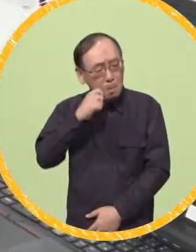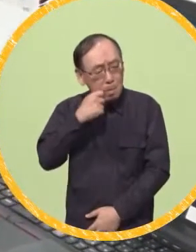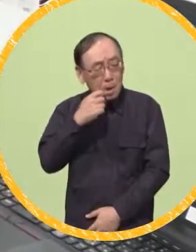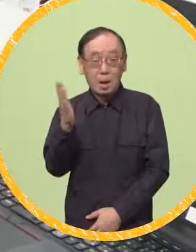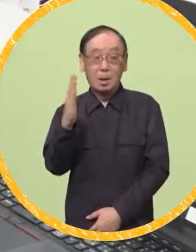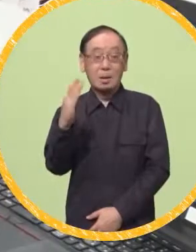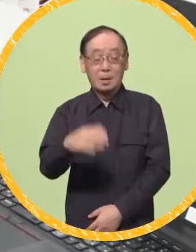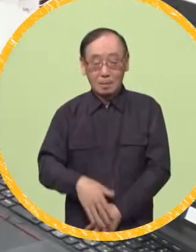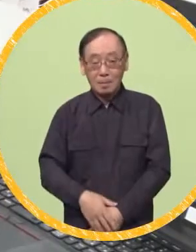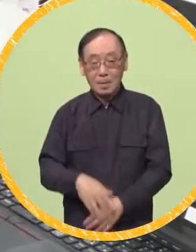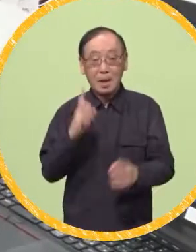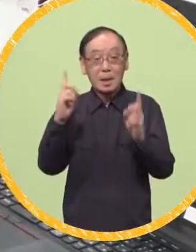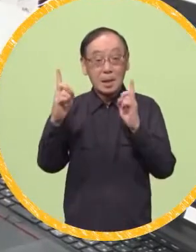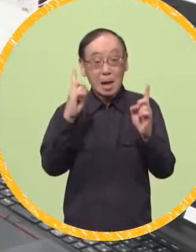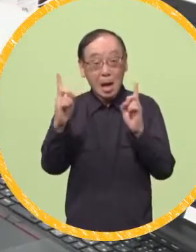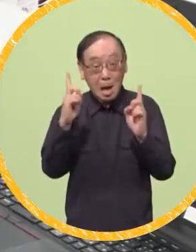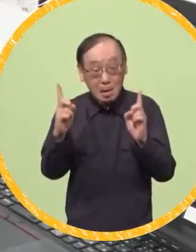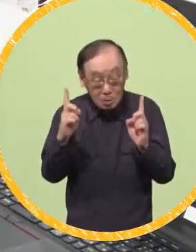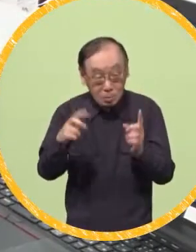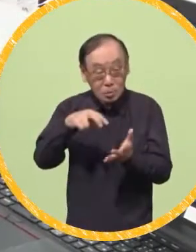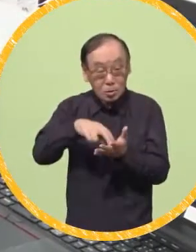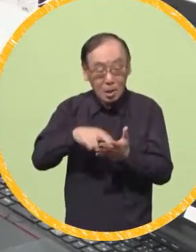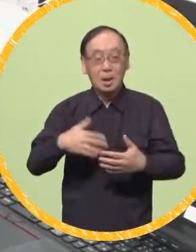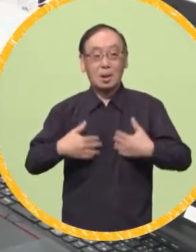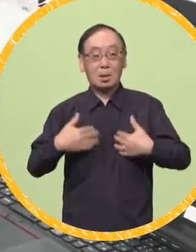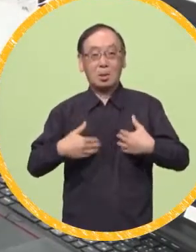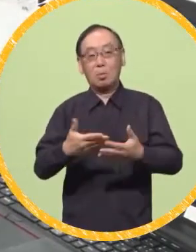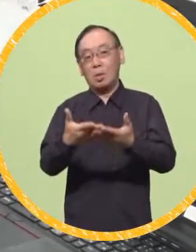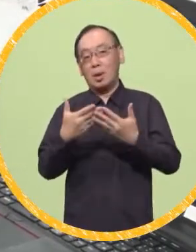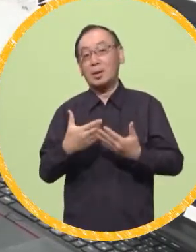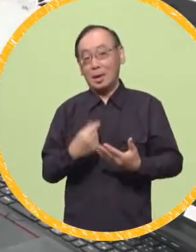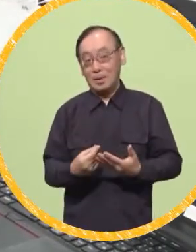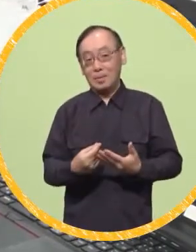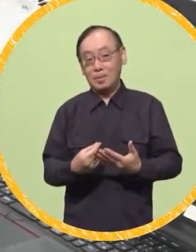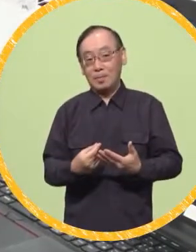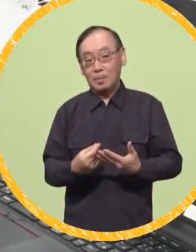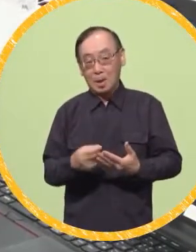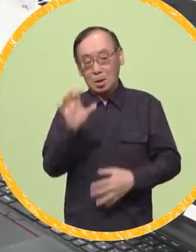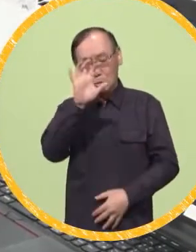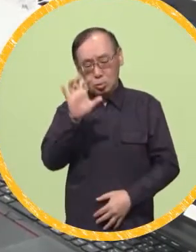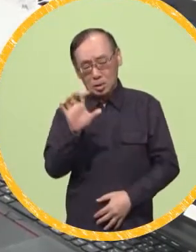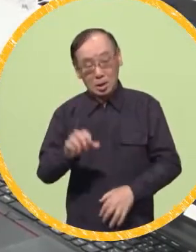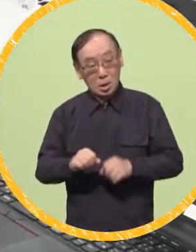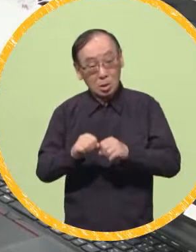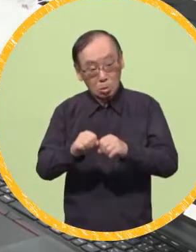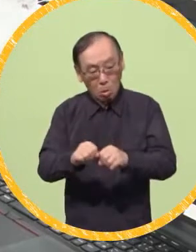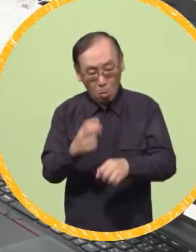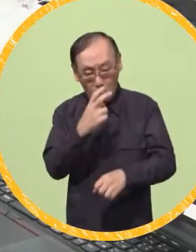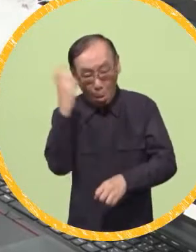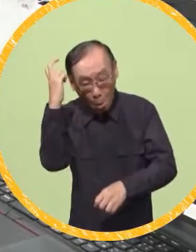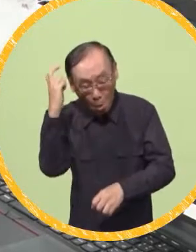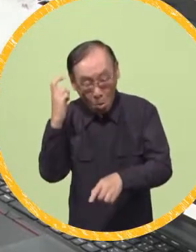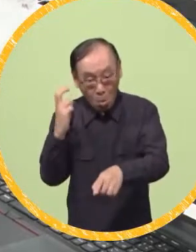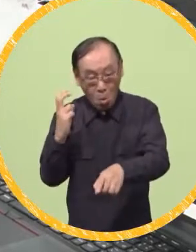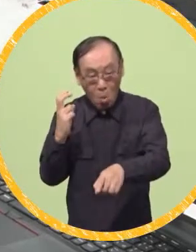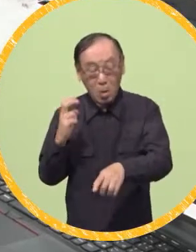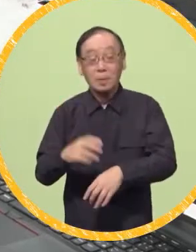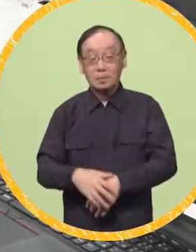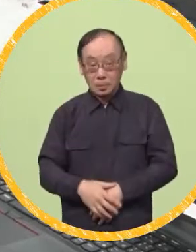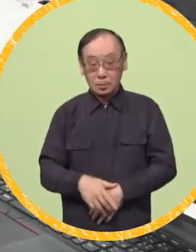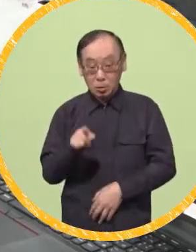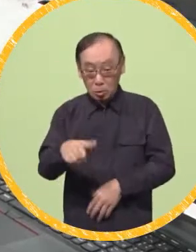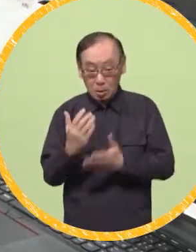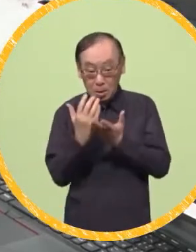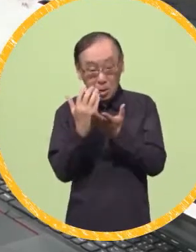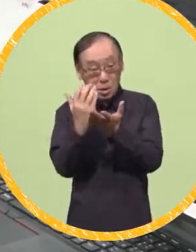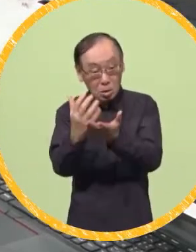考えずにゲームとして楽しんでもらえたらなと思いますそしてたくさんやっていくうちにいろんな疑問だったりとか発見とかあると思うのでその中でセーリングの